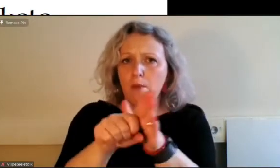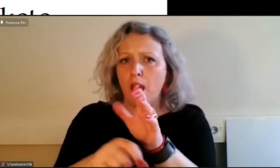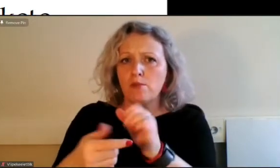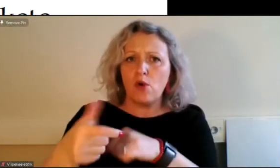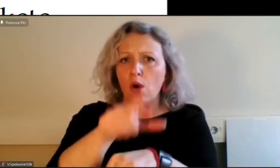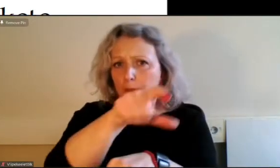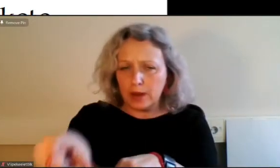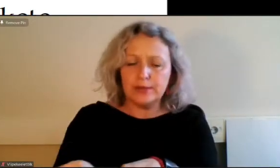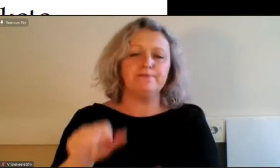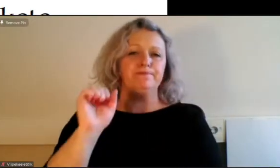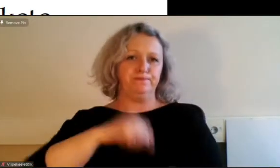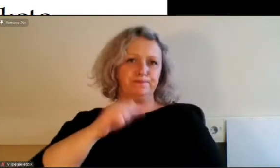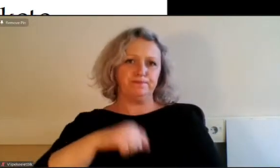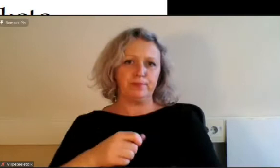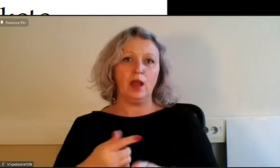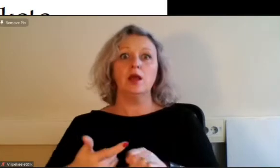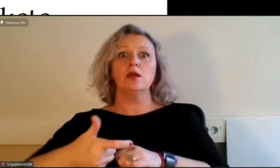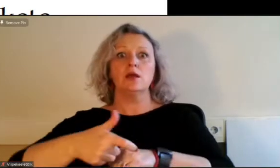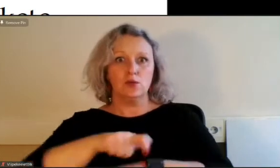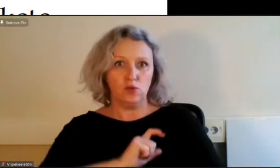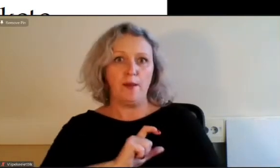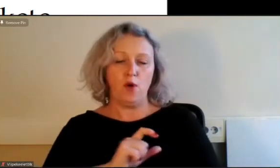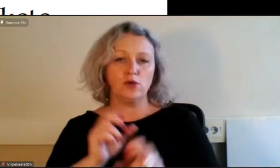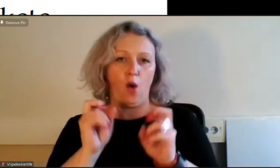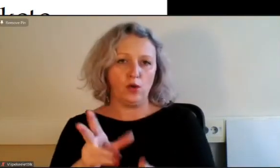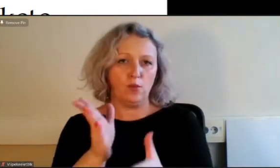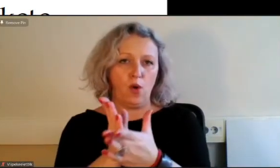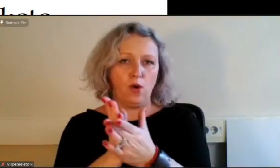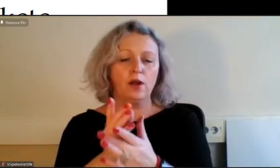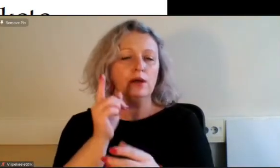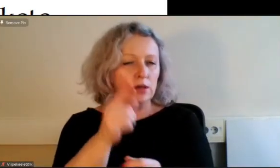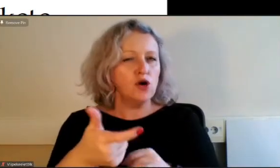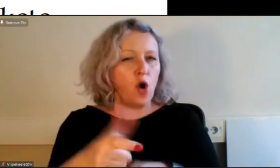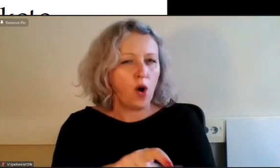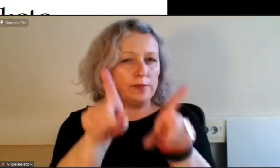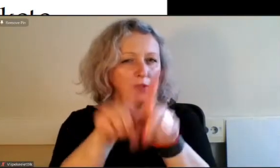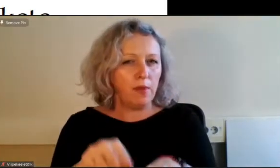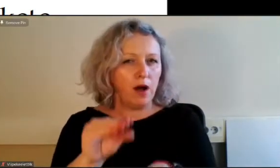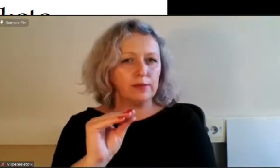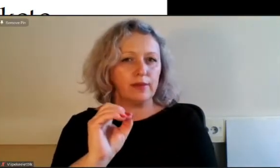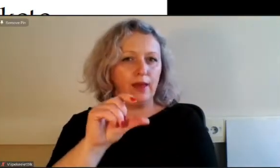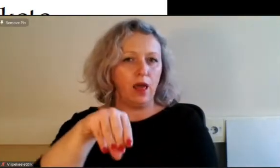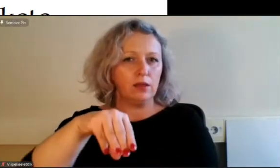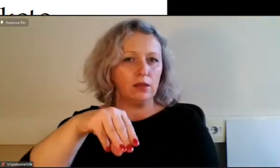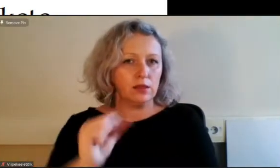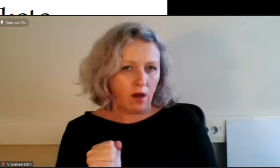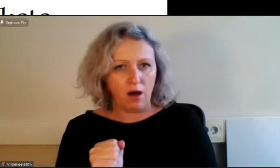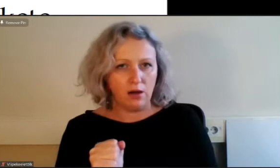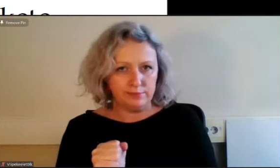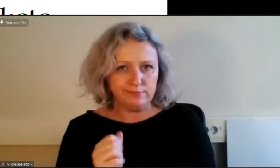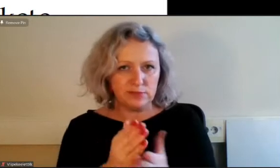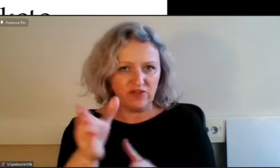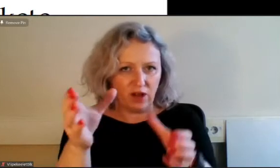tuli eelmisel aastal. Ja kõige kiirema levikuga on see delta variant, mis on kogu maailma praeguseks vallandanud ja mis on ka